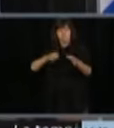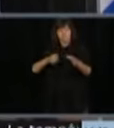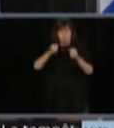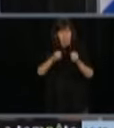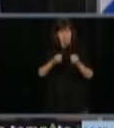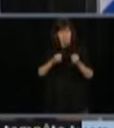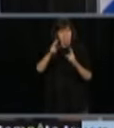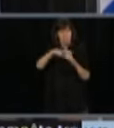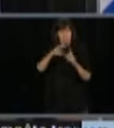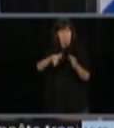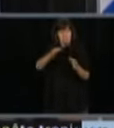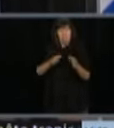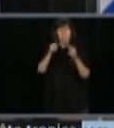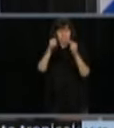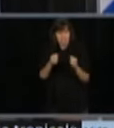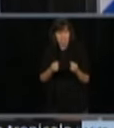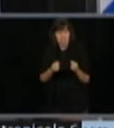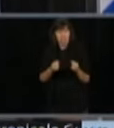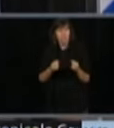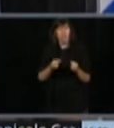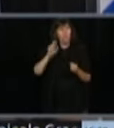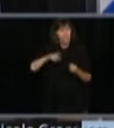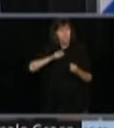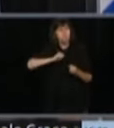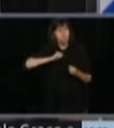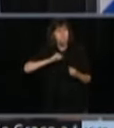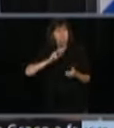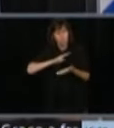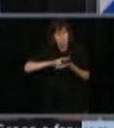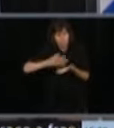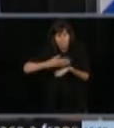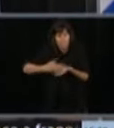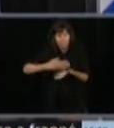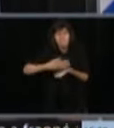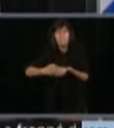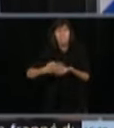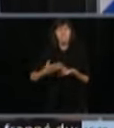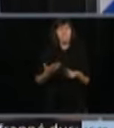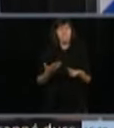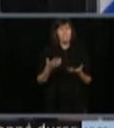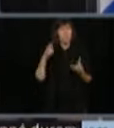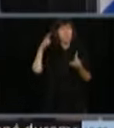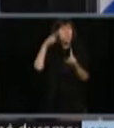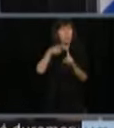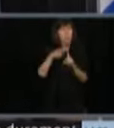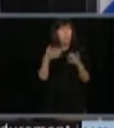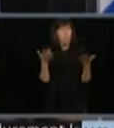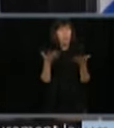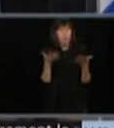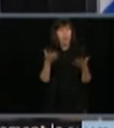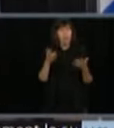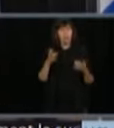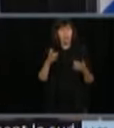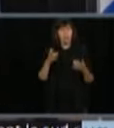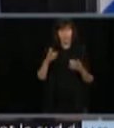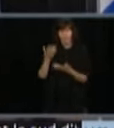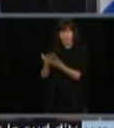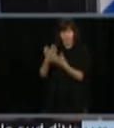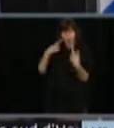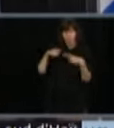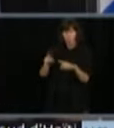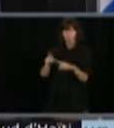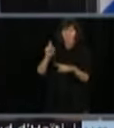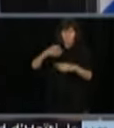deux prochaines semaines. Pourquoi? Parce qu'il faut se préparer à la rentrée scolaire et à ses